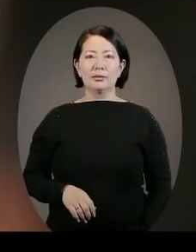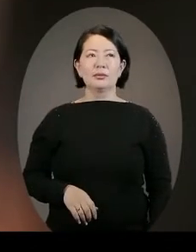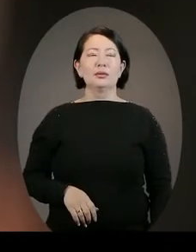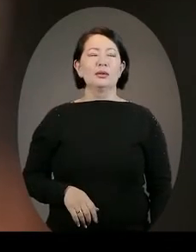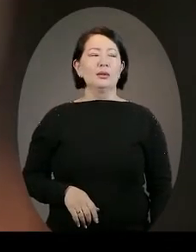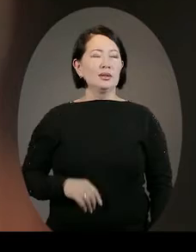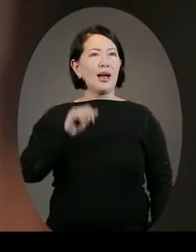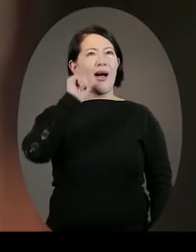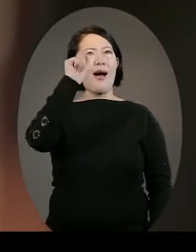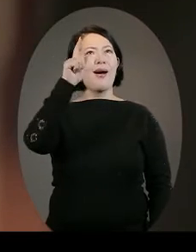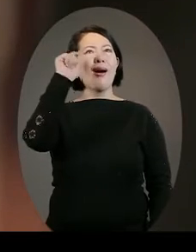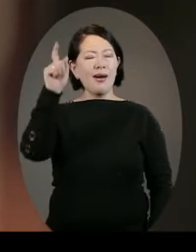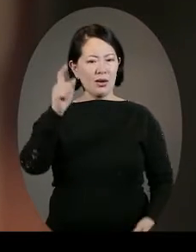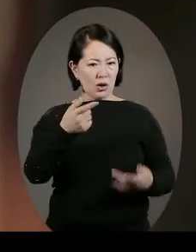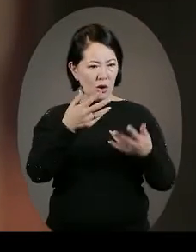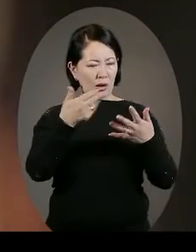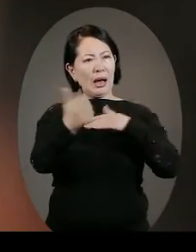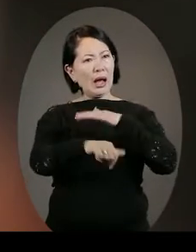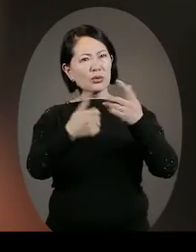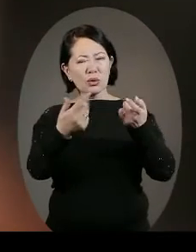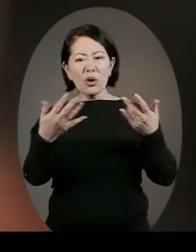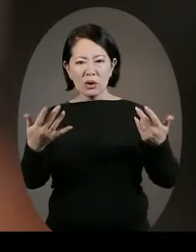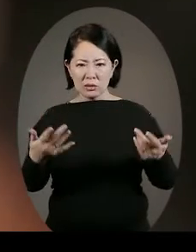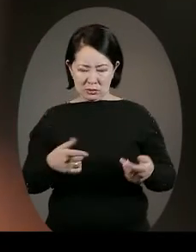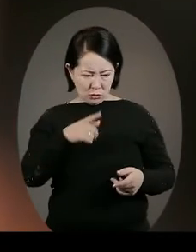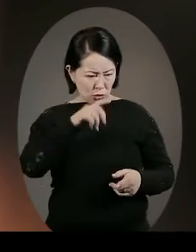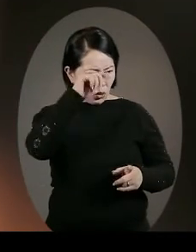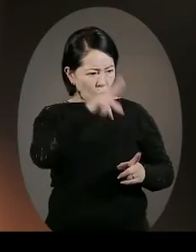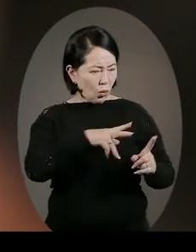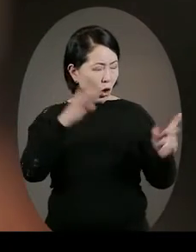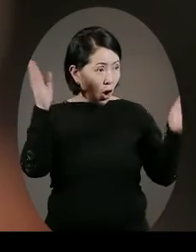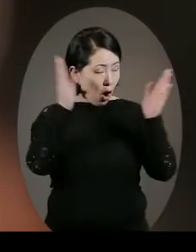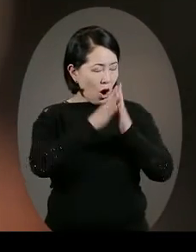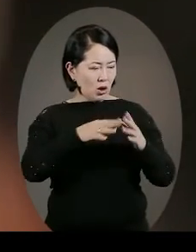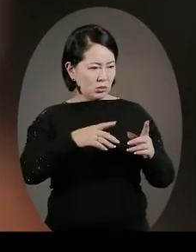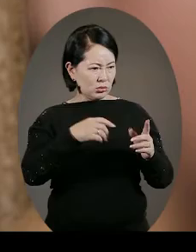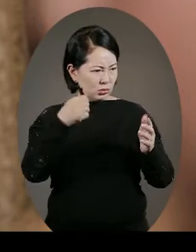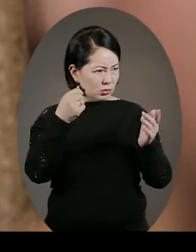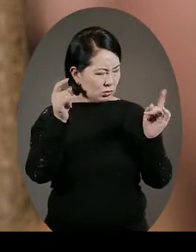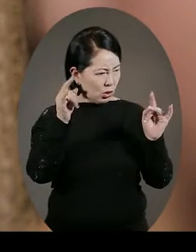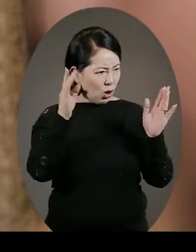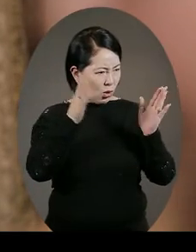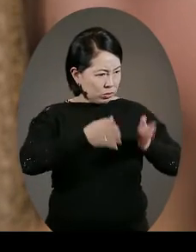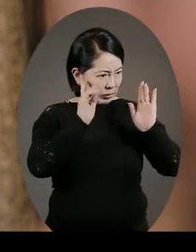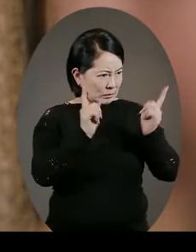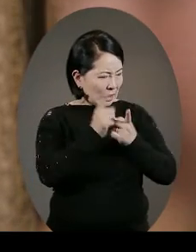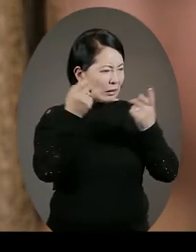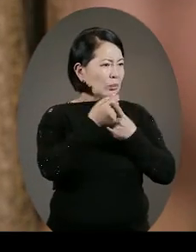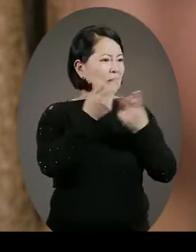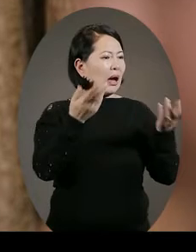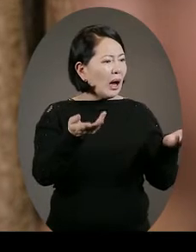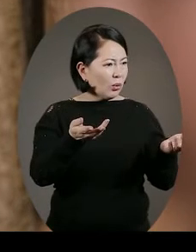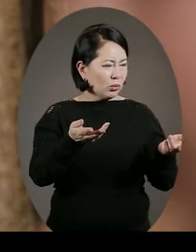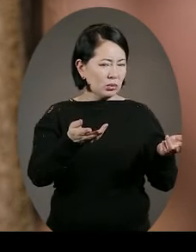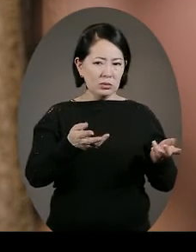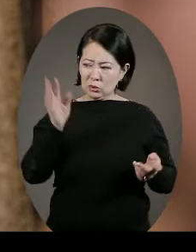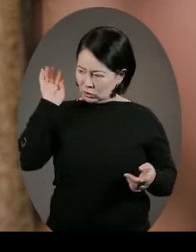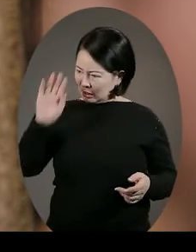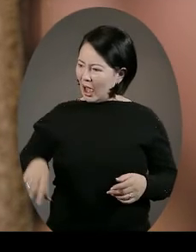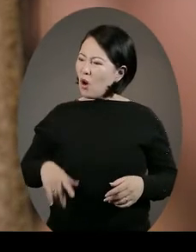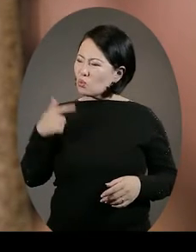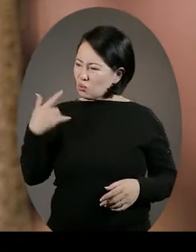нэг хитэр хачин чихтэйх юмнууд энэ гадуур явдгийн. Айгуул миний мөнхөг ороо орцон шоглчвал яах юм? Тэд нар яавал гэж хэлсэн